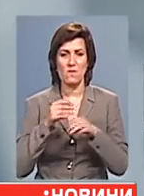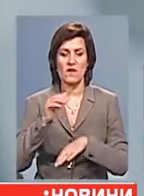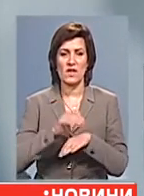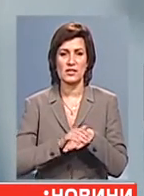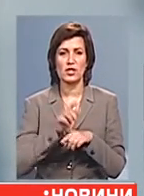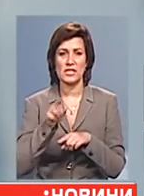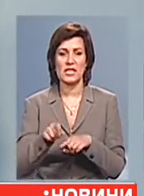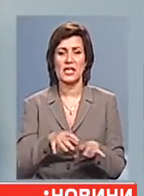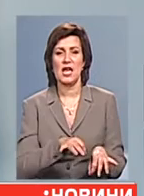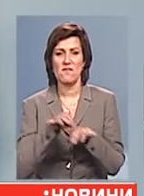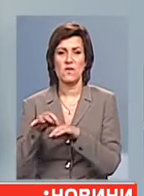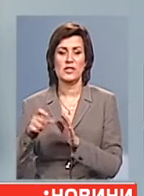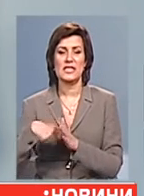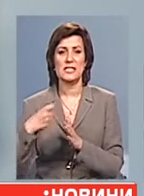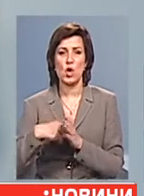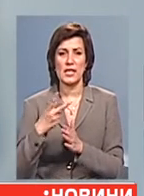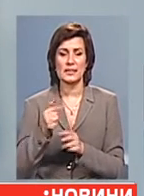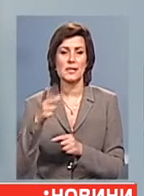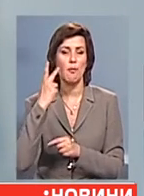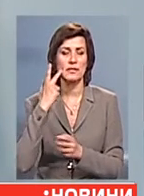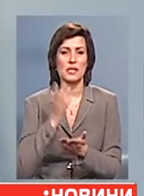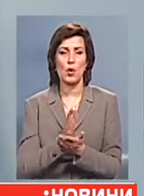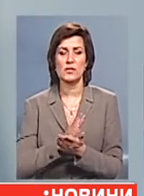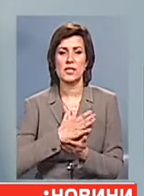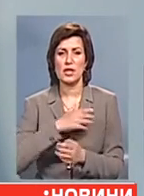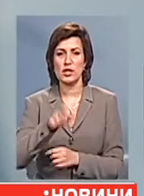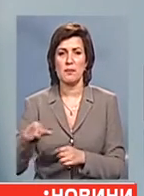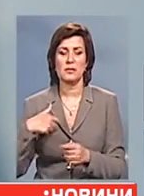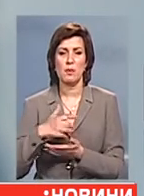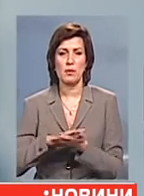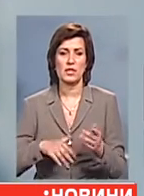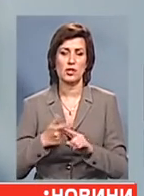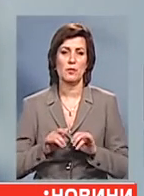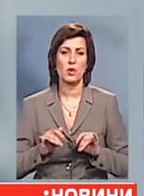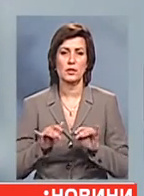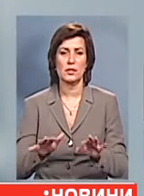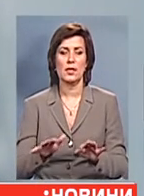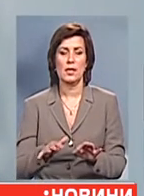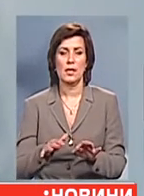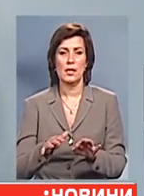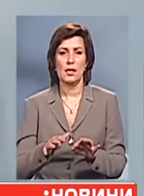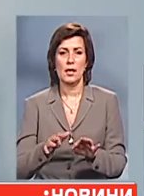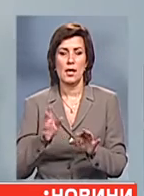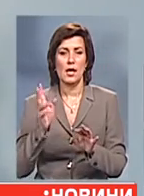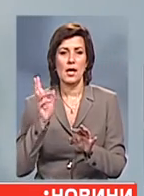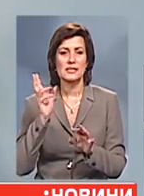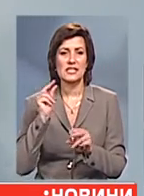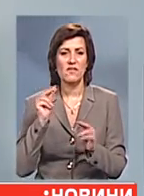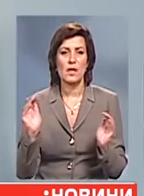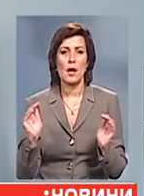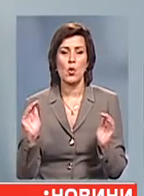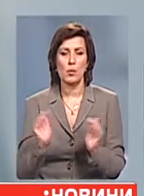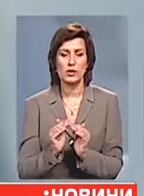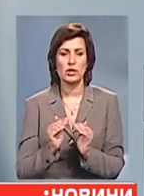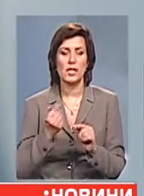их вывозили из Донецка. Там постоянно находятся наши ребята, и мы продолжаем этот процесс. Цифра уменьшается, уже менее 180